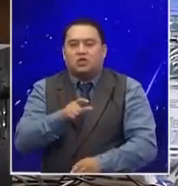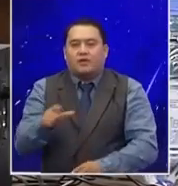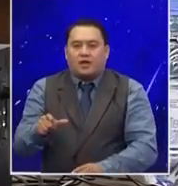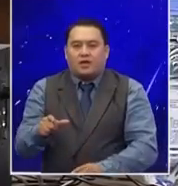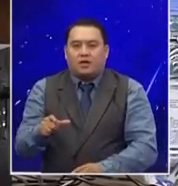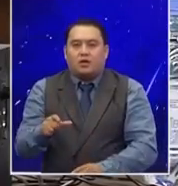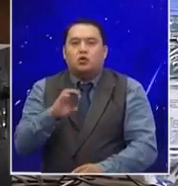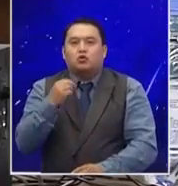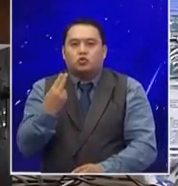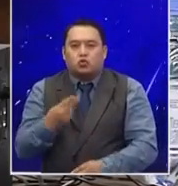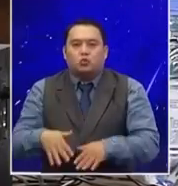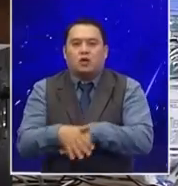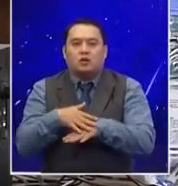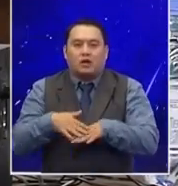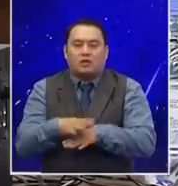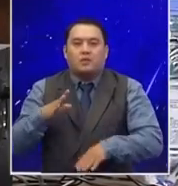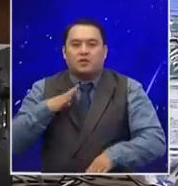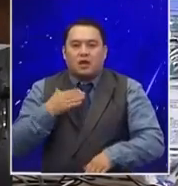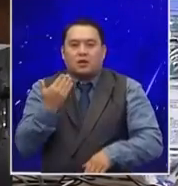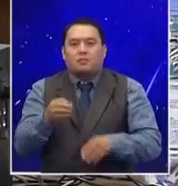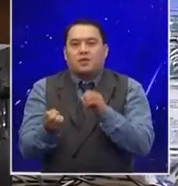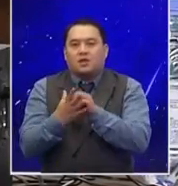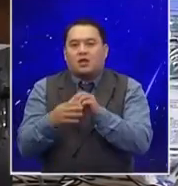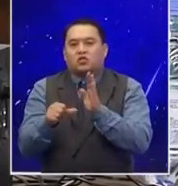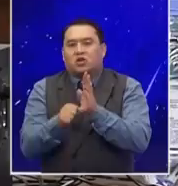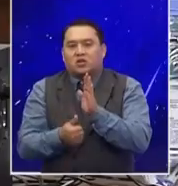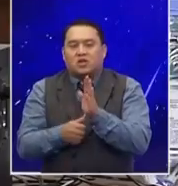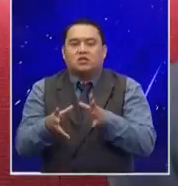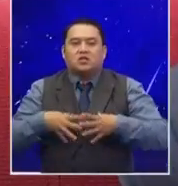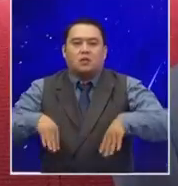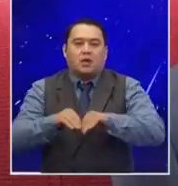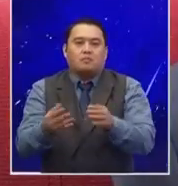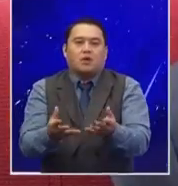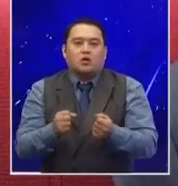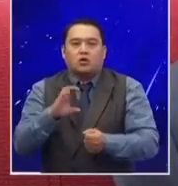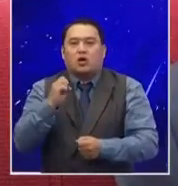Из числа социально уязвимых слоев населения 15-6 тысяч семей получили